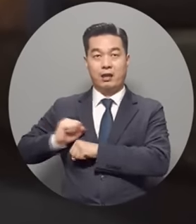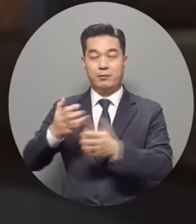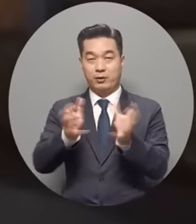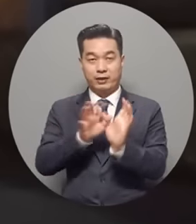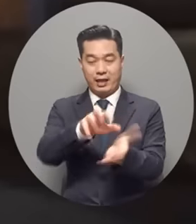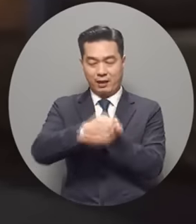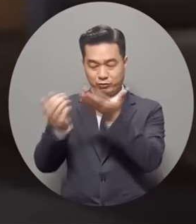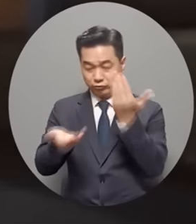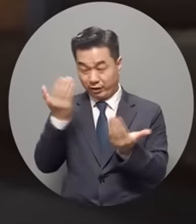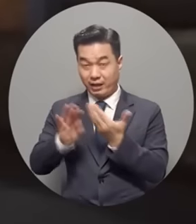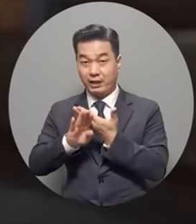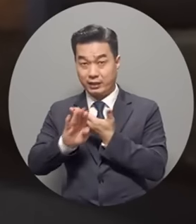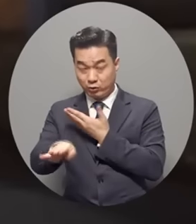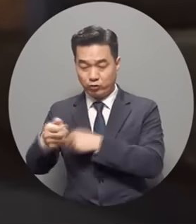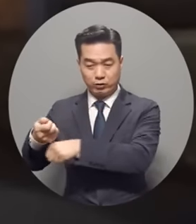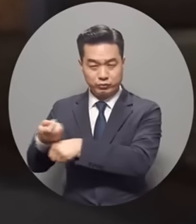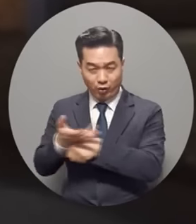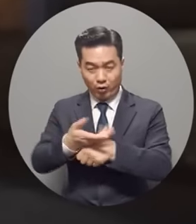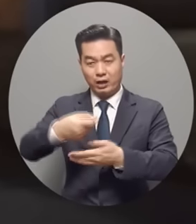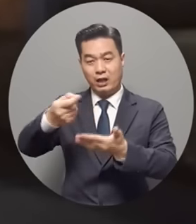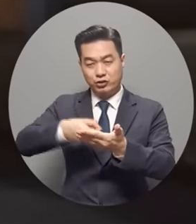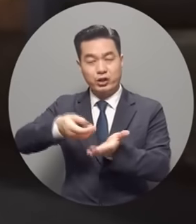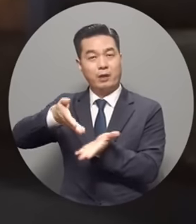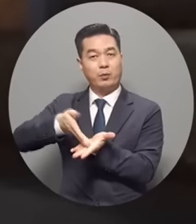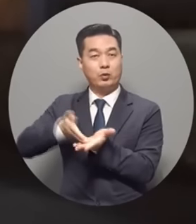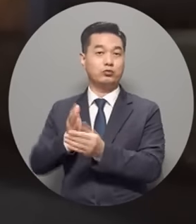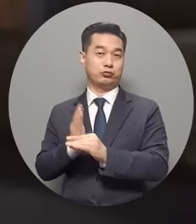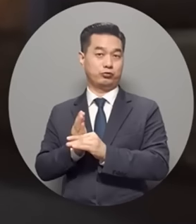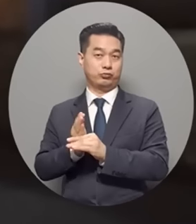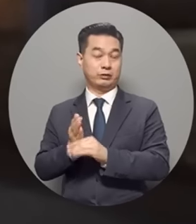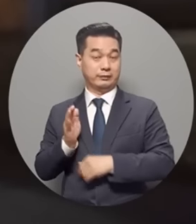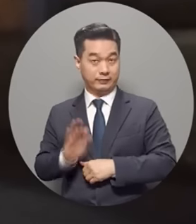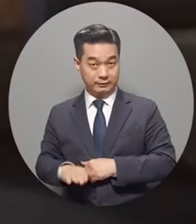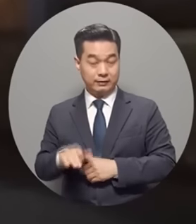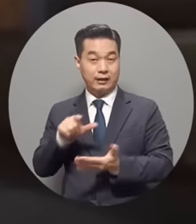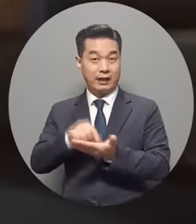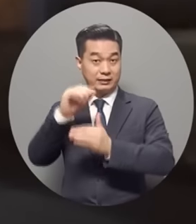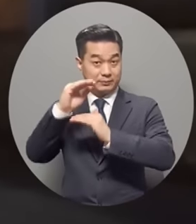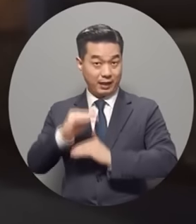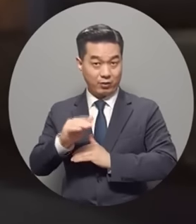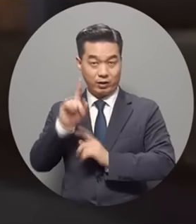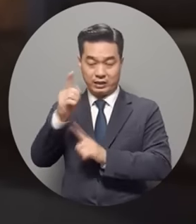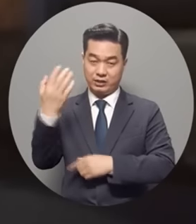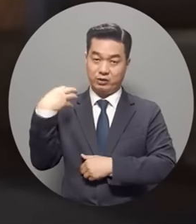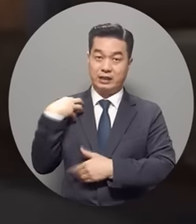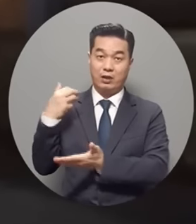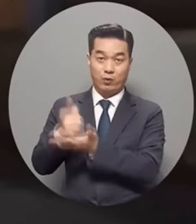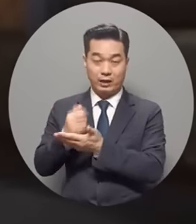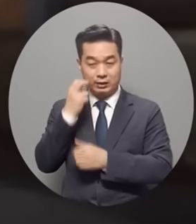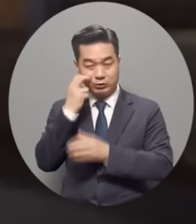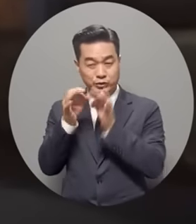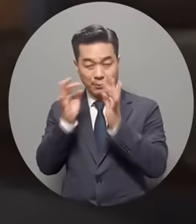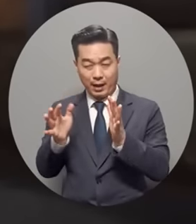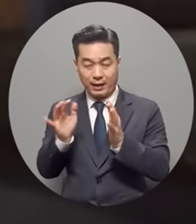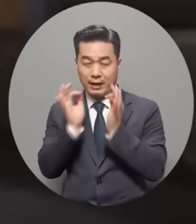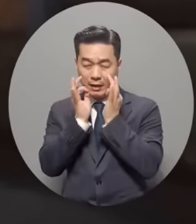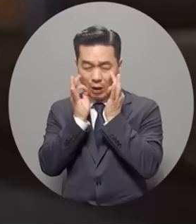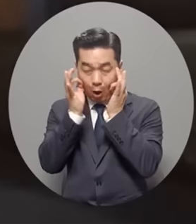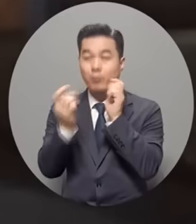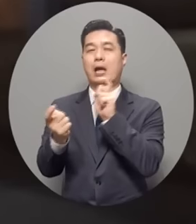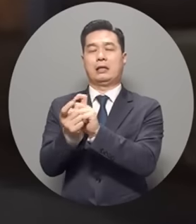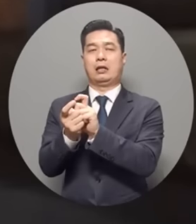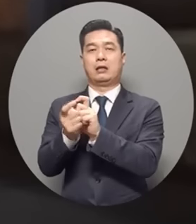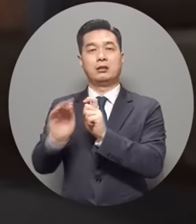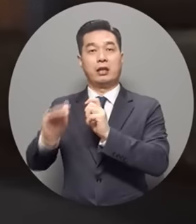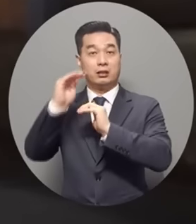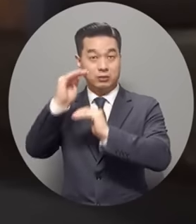그 이후에도 꾸준히 후속 취재와 보도를 이어왔는데요. 그 핵심인 이 전 장관을 두 달 만에 겨우 공항에서 만났는데 그